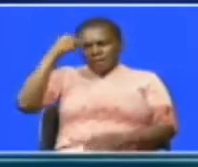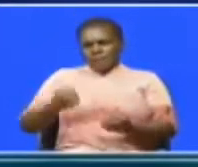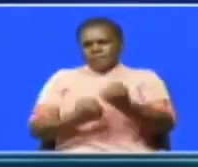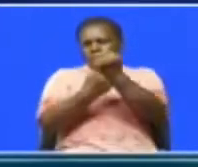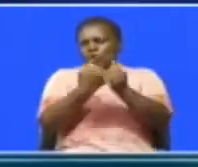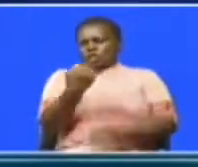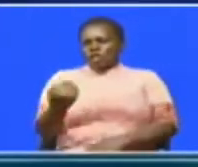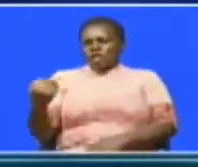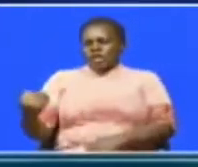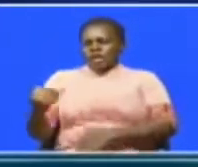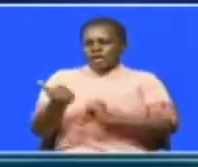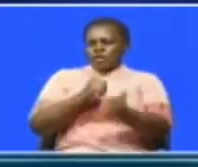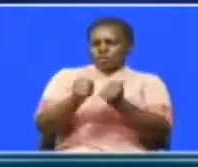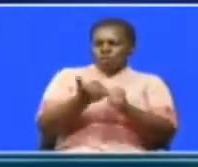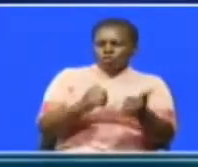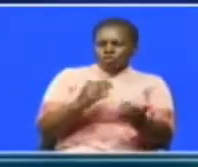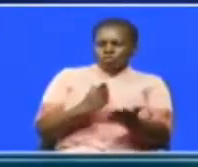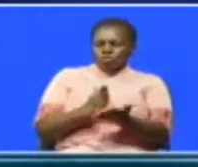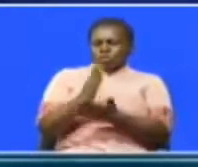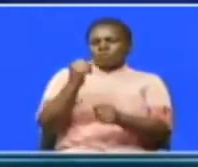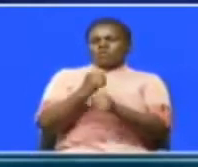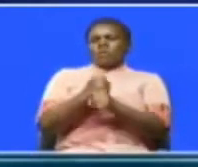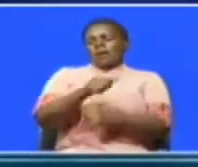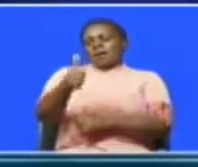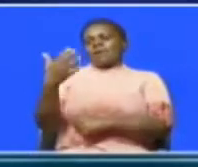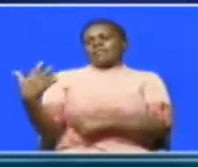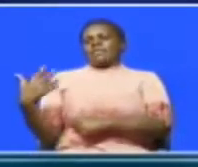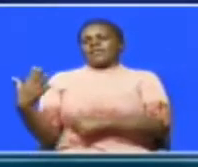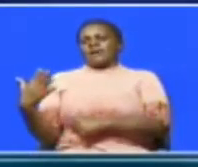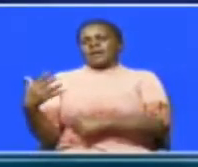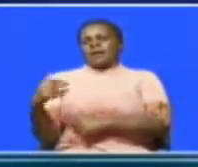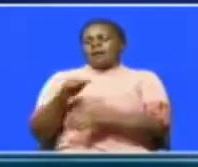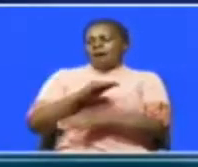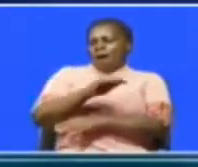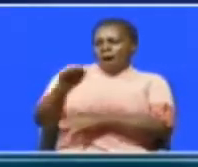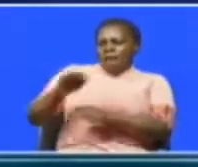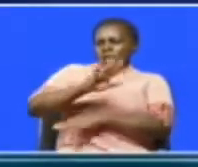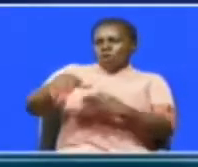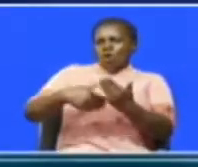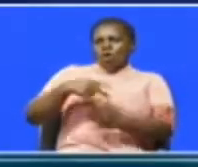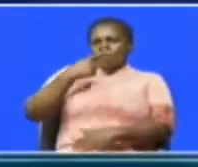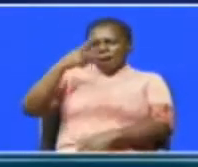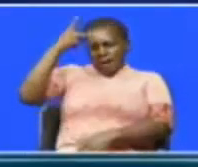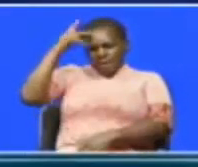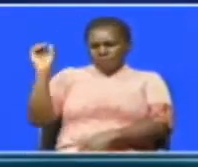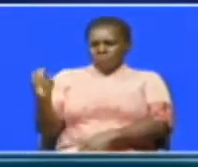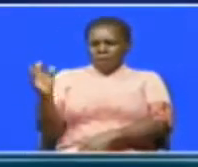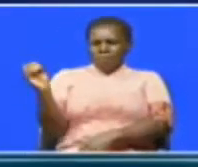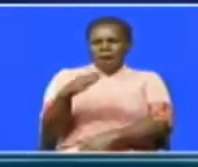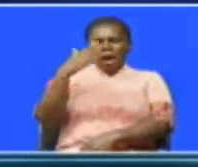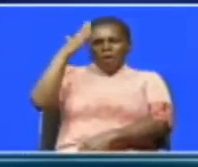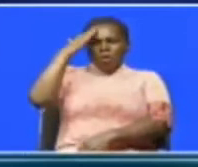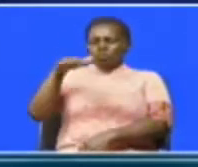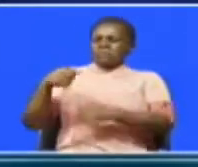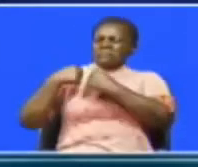kwani leo michezo ni ajira. Another thing I would urge all the parents in ghetto. I know